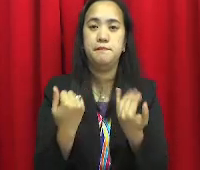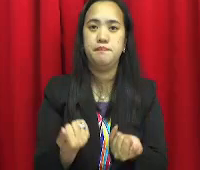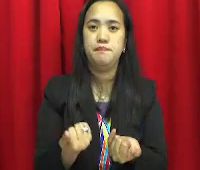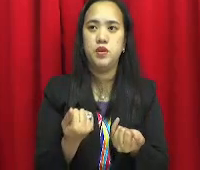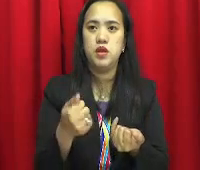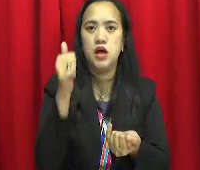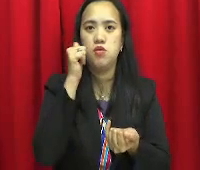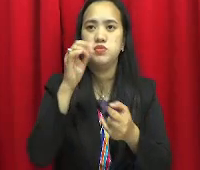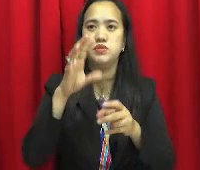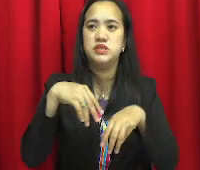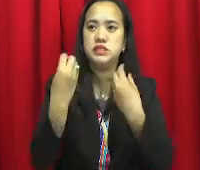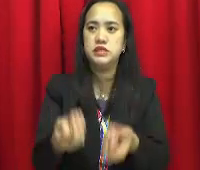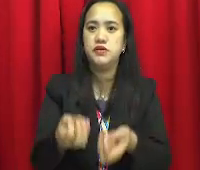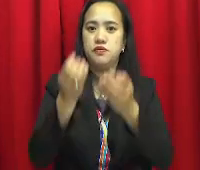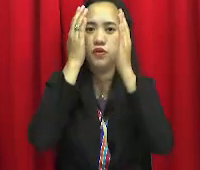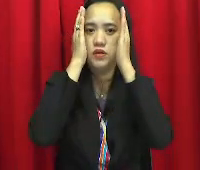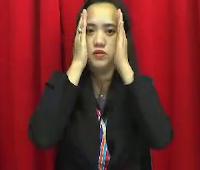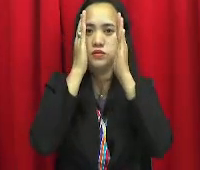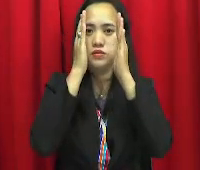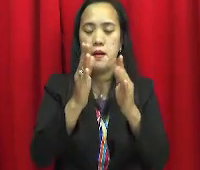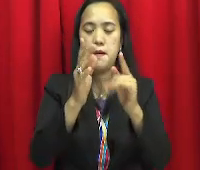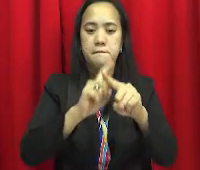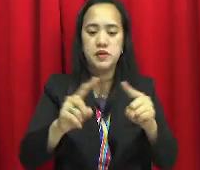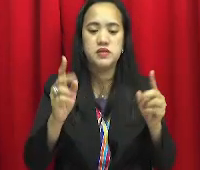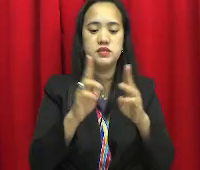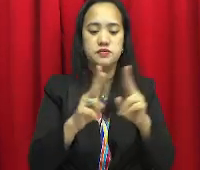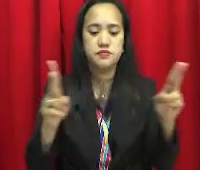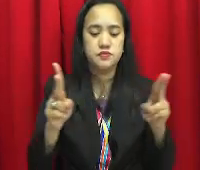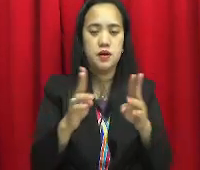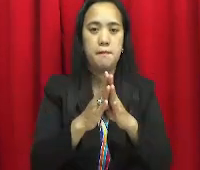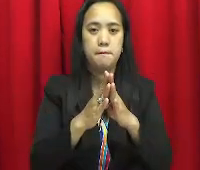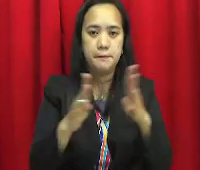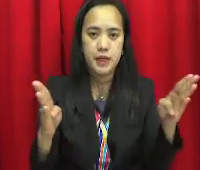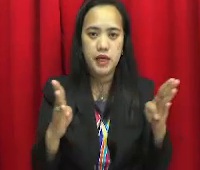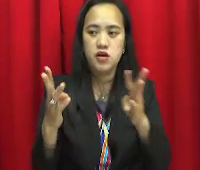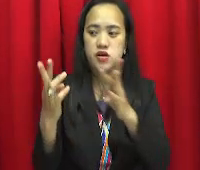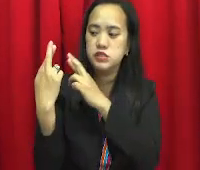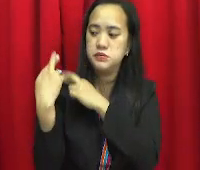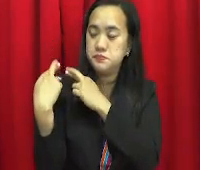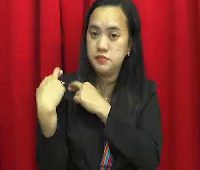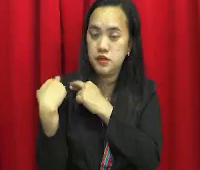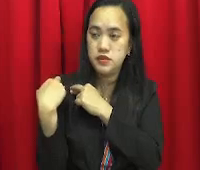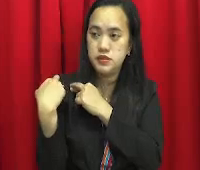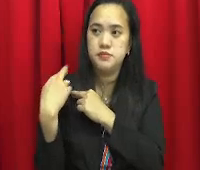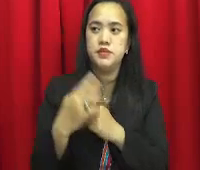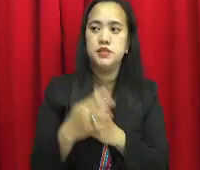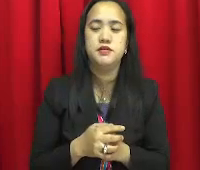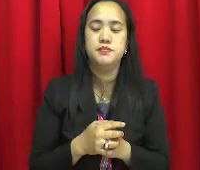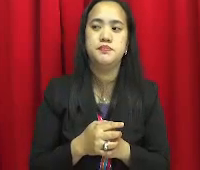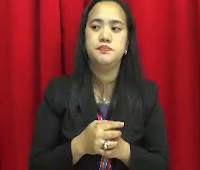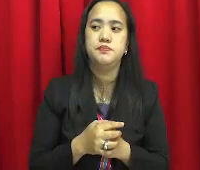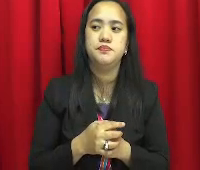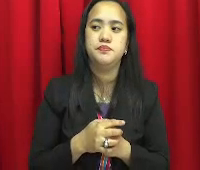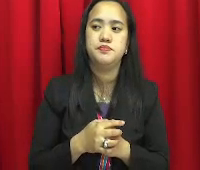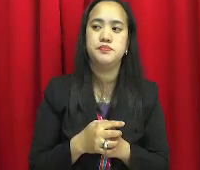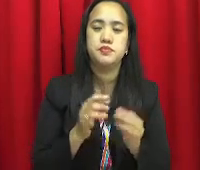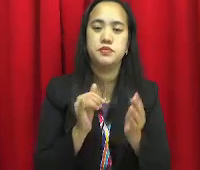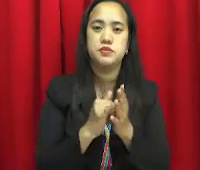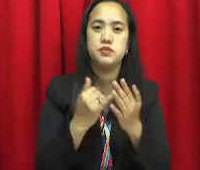burden ng salitang yun, nakoles. kaya nga, ma'am, mabigat talaga. Nakapag nagtatrabaho